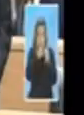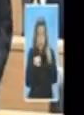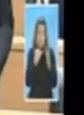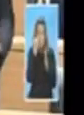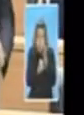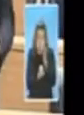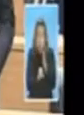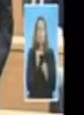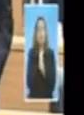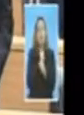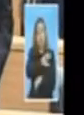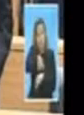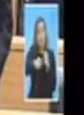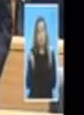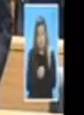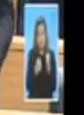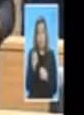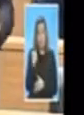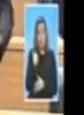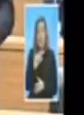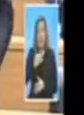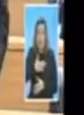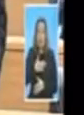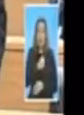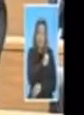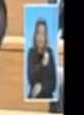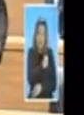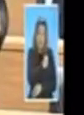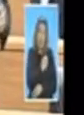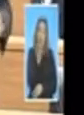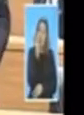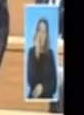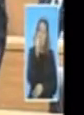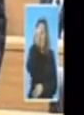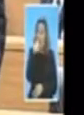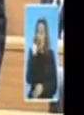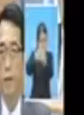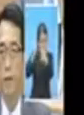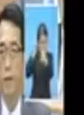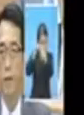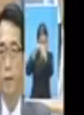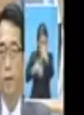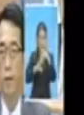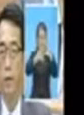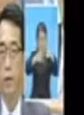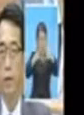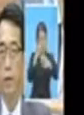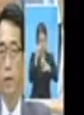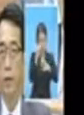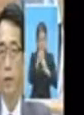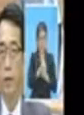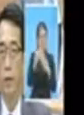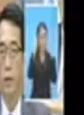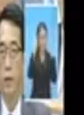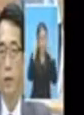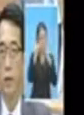หน ผมนั่งฟังด้วยความอดทนครับผมก็อยากจะบอกเหมือนกันว่าใครที่อยู่เบื้องหลังเรื่องนี ้ส่งสัญญาณที่ดีได้พูดว่